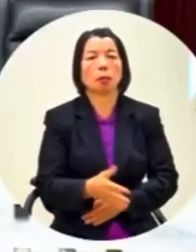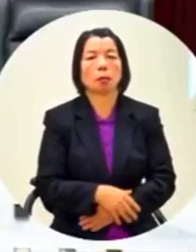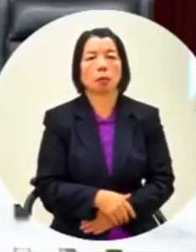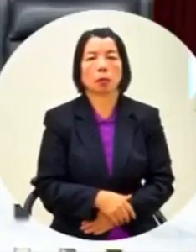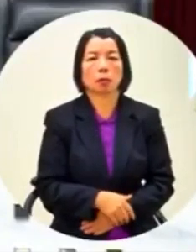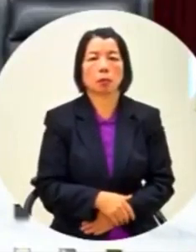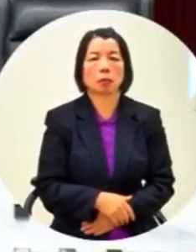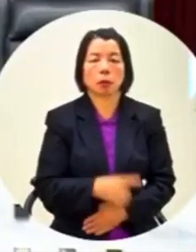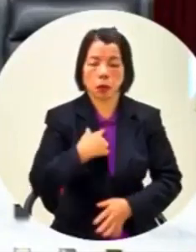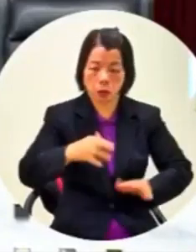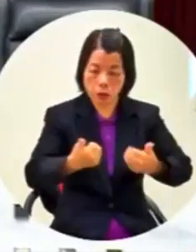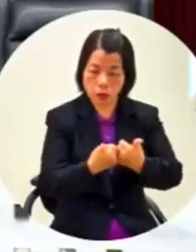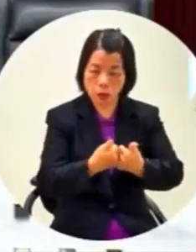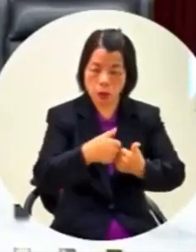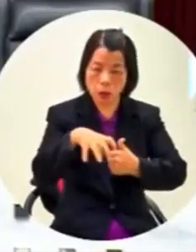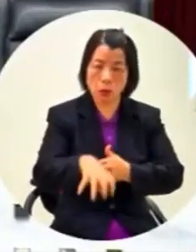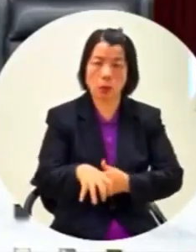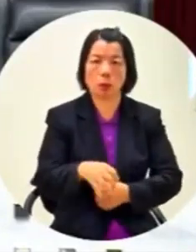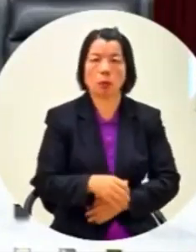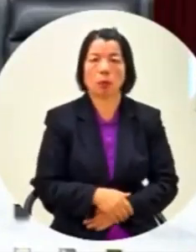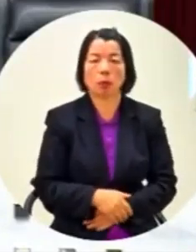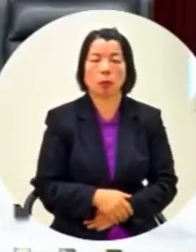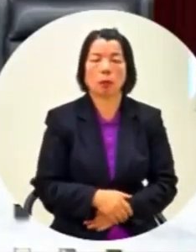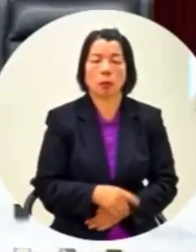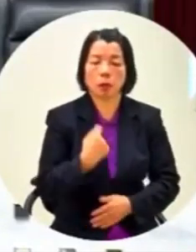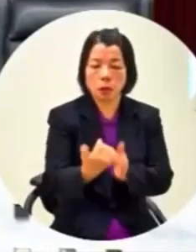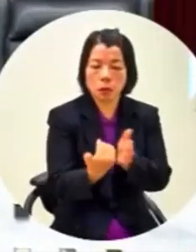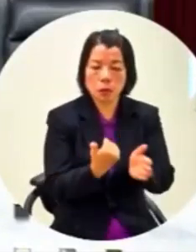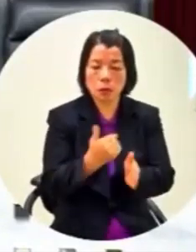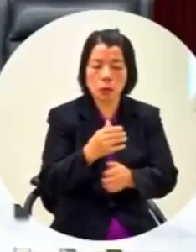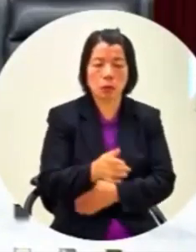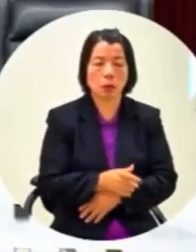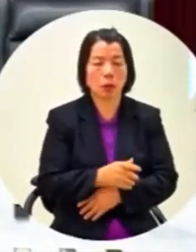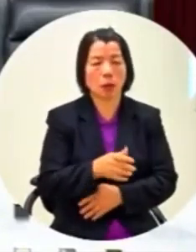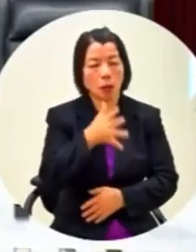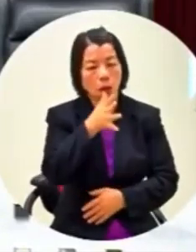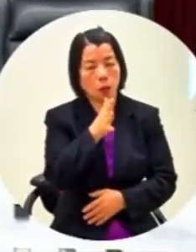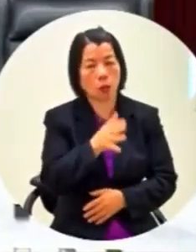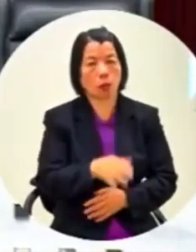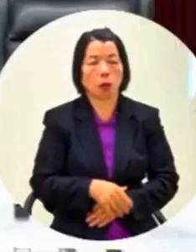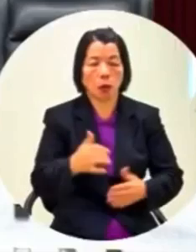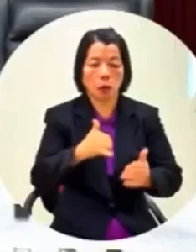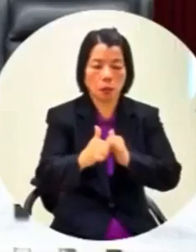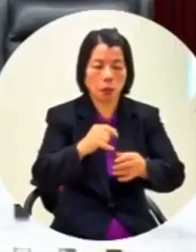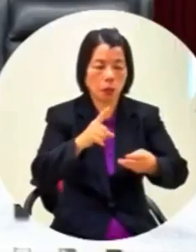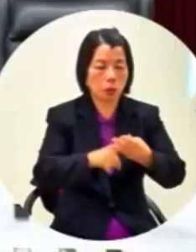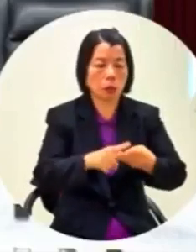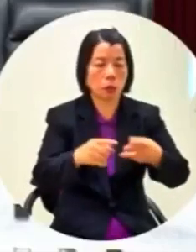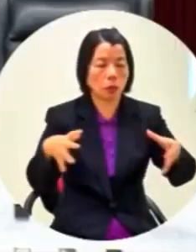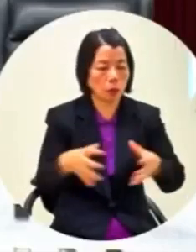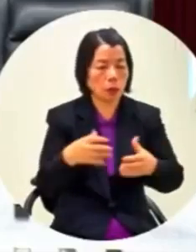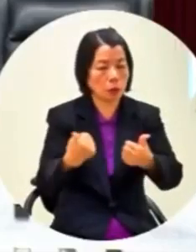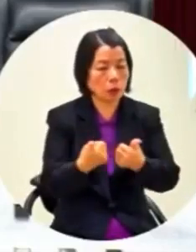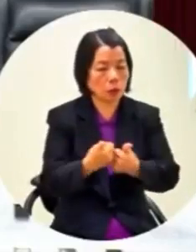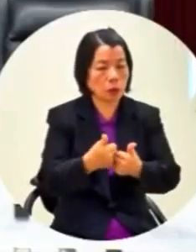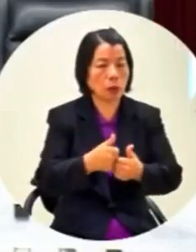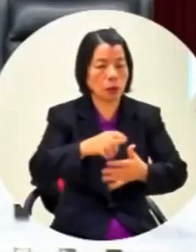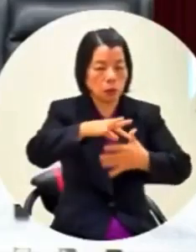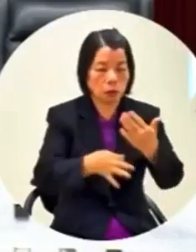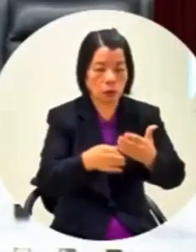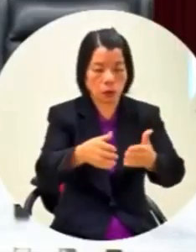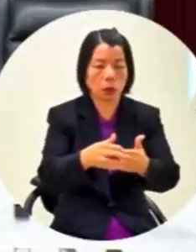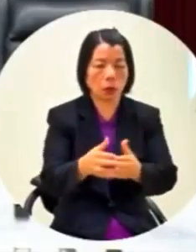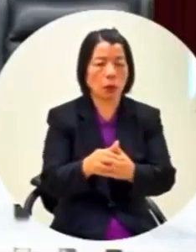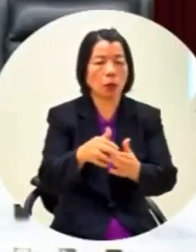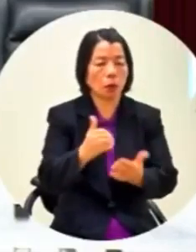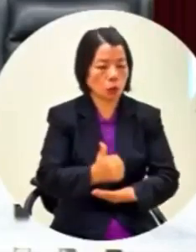们议会是属于合议制，所以我们民主政治合议制，我想我们要尊重多数